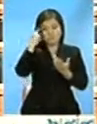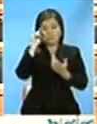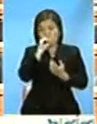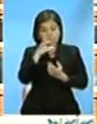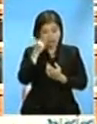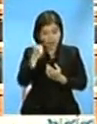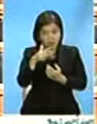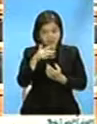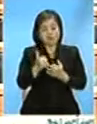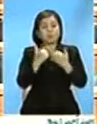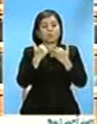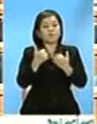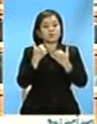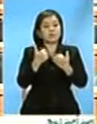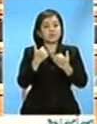ครับจะบอกว่า